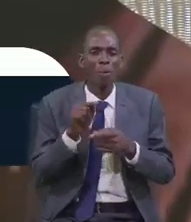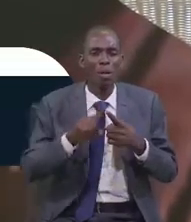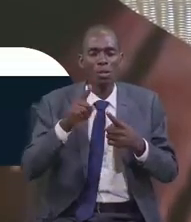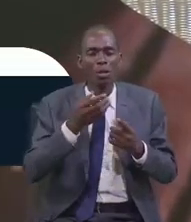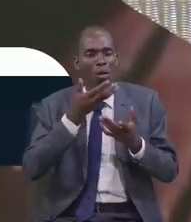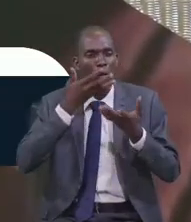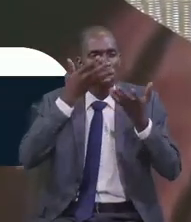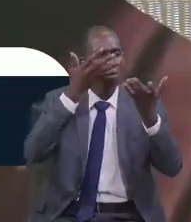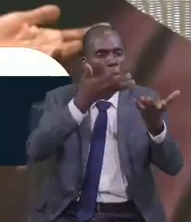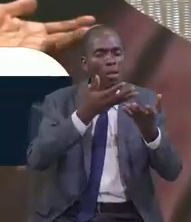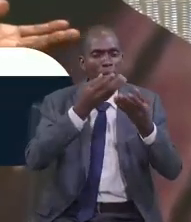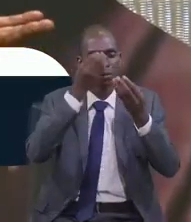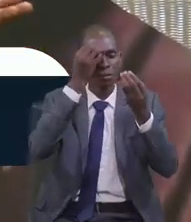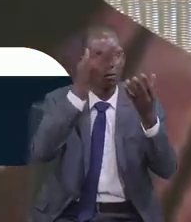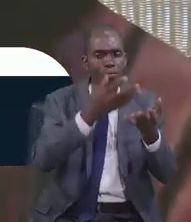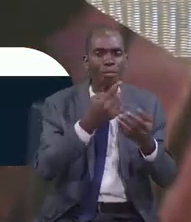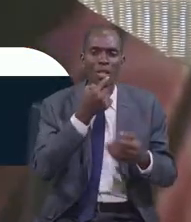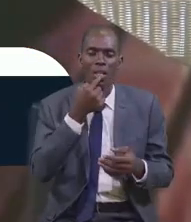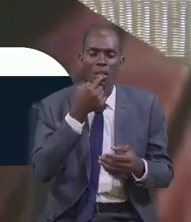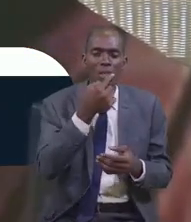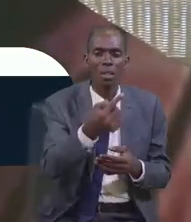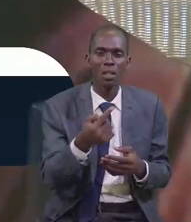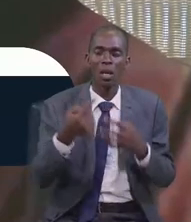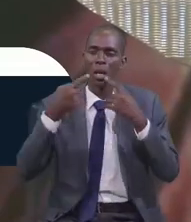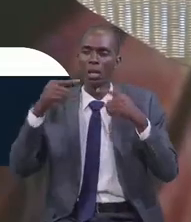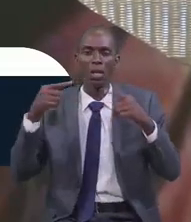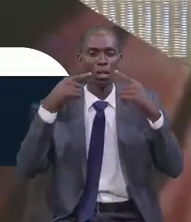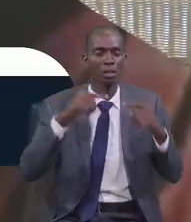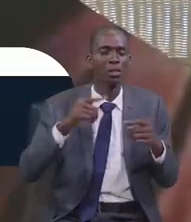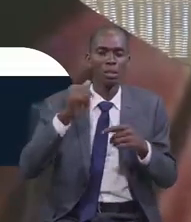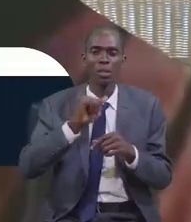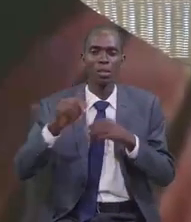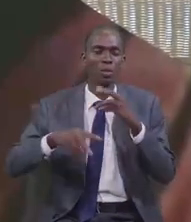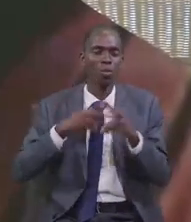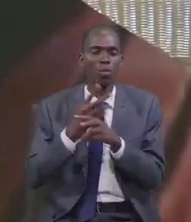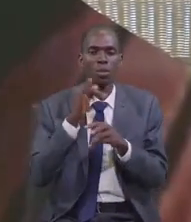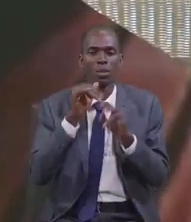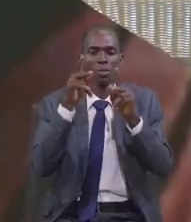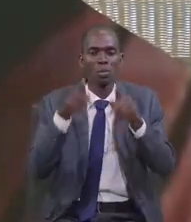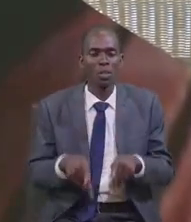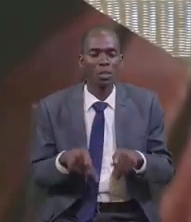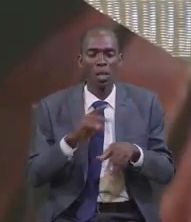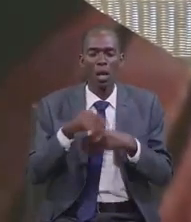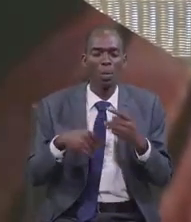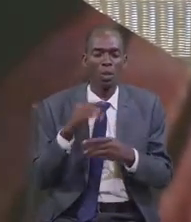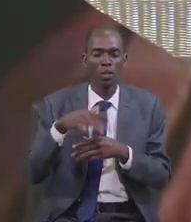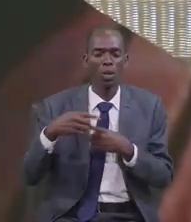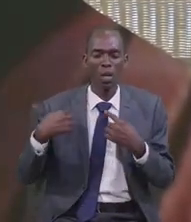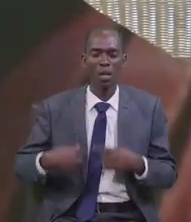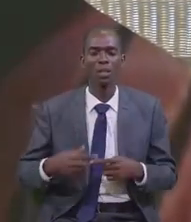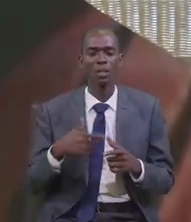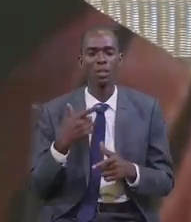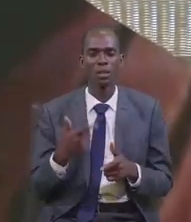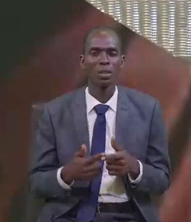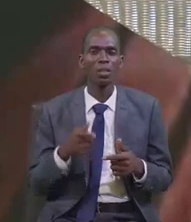tu dis à Delilah, si tu dis à un intime mondain au dehors là-bas, tu serais en